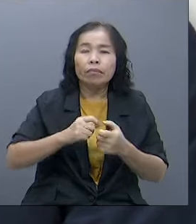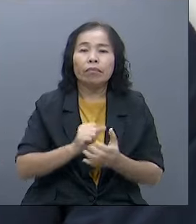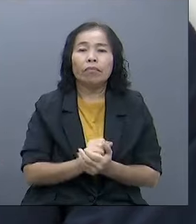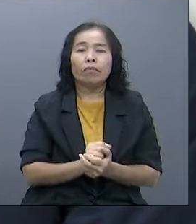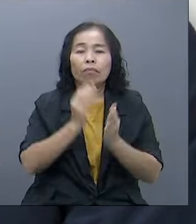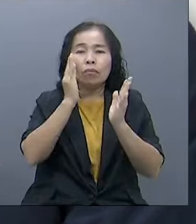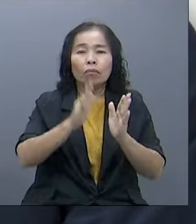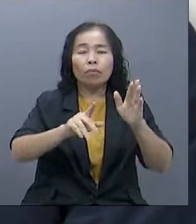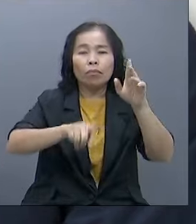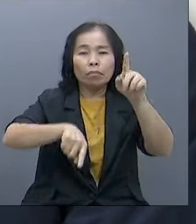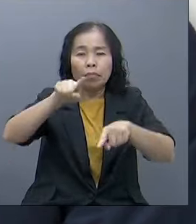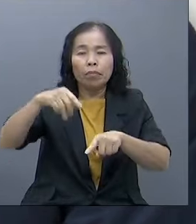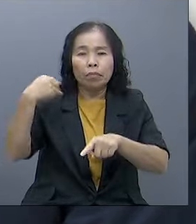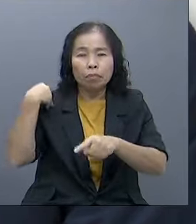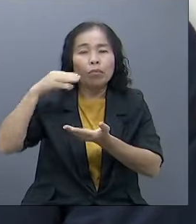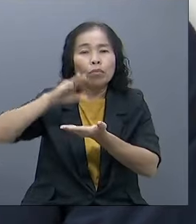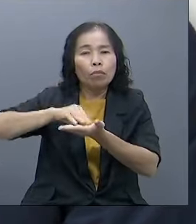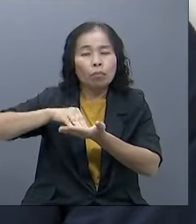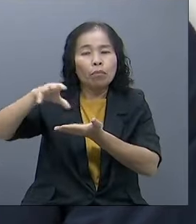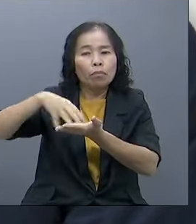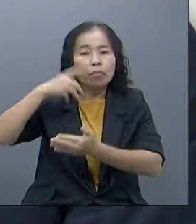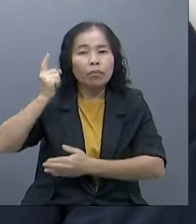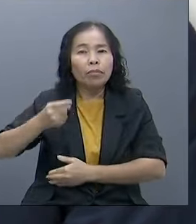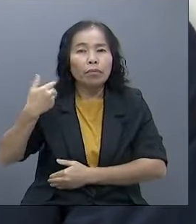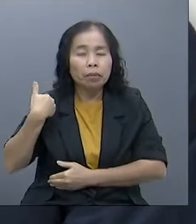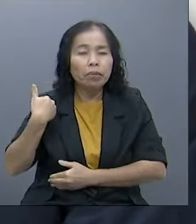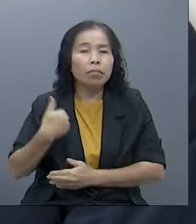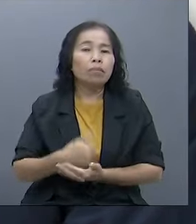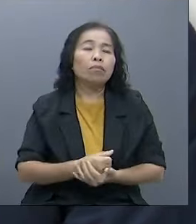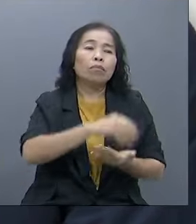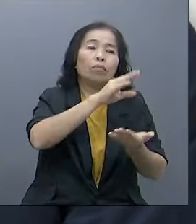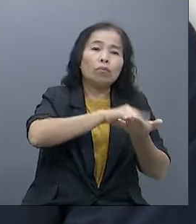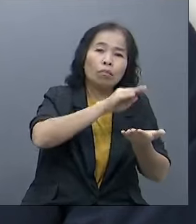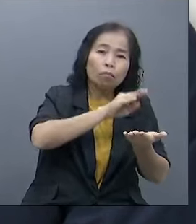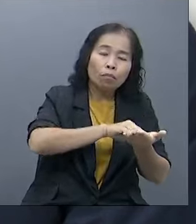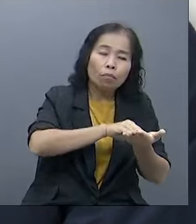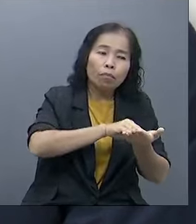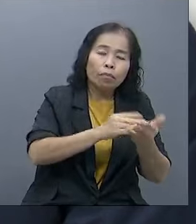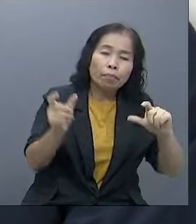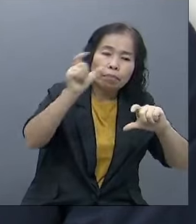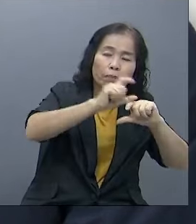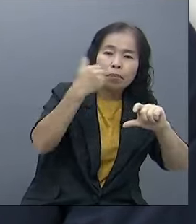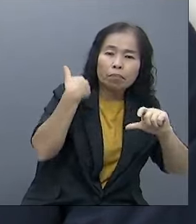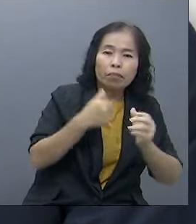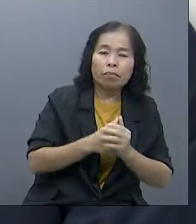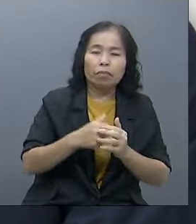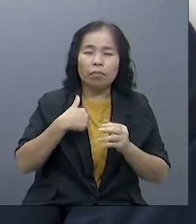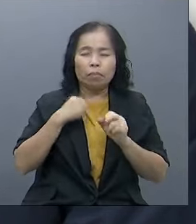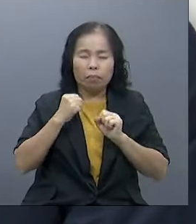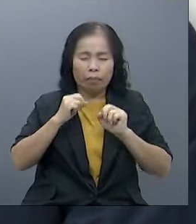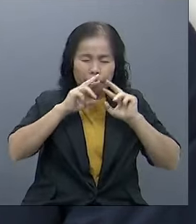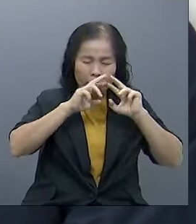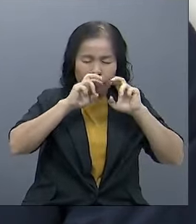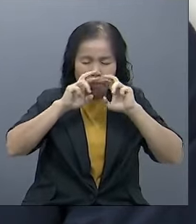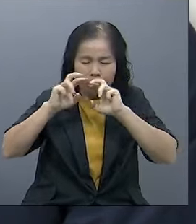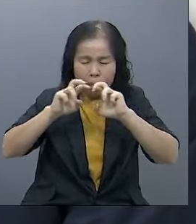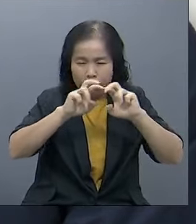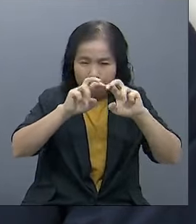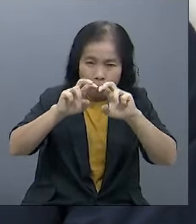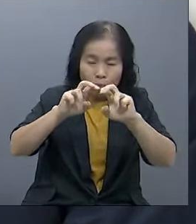ไม่อยากให้ข้อมูลให้ข้อเท็จจริงเนี่ยเรื่องนี้ก็เป็นเรื่องที่เราก็พยายามจะไปแคะไปแกะข้อมูลต่างๆเหล่านั้นเพื่อ